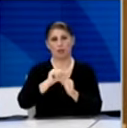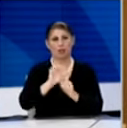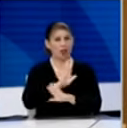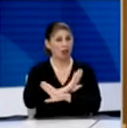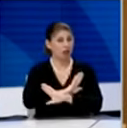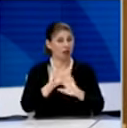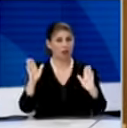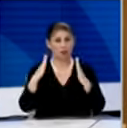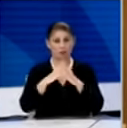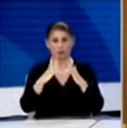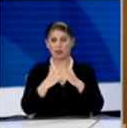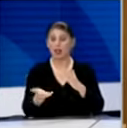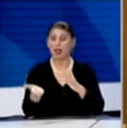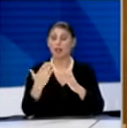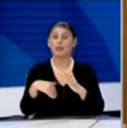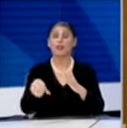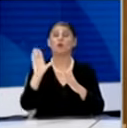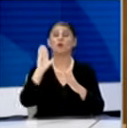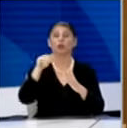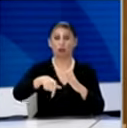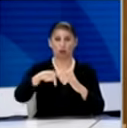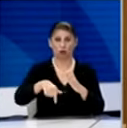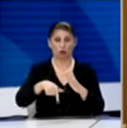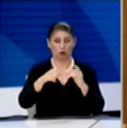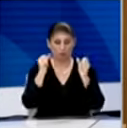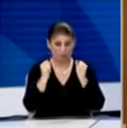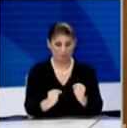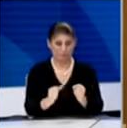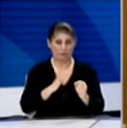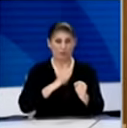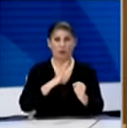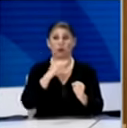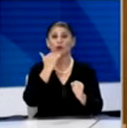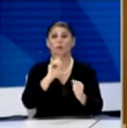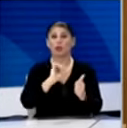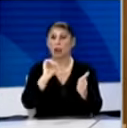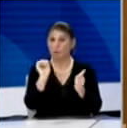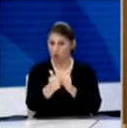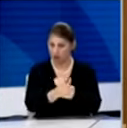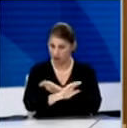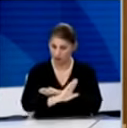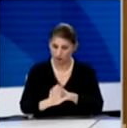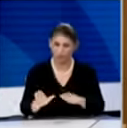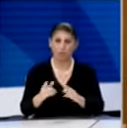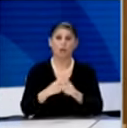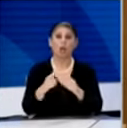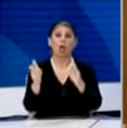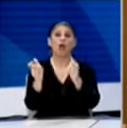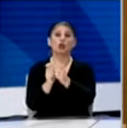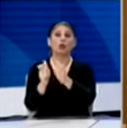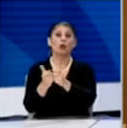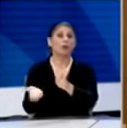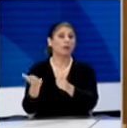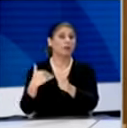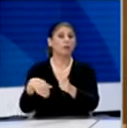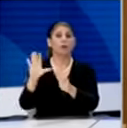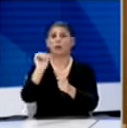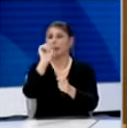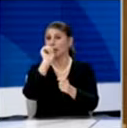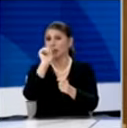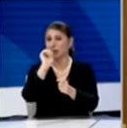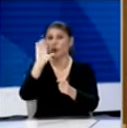κανένα σπίτι δεν ήταν ούτε είναι κατοικήσιμο, ούτε και μπορεί να αποκατασταθεί. Στο χωριό δεν υπήρχε ούτε